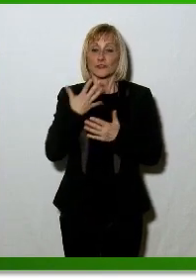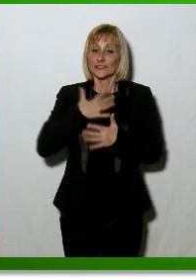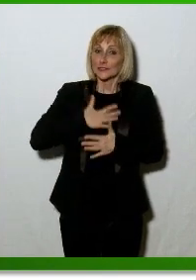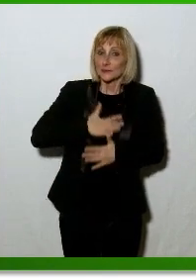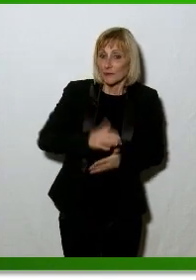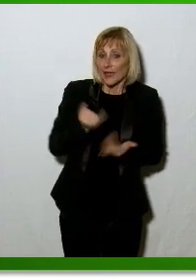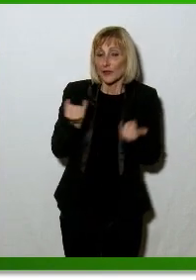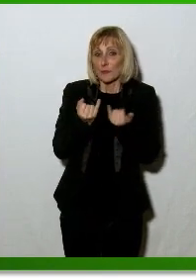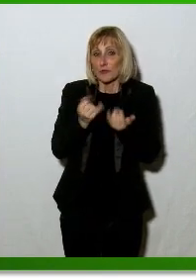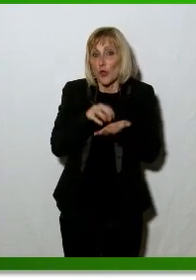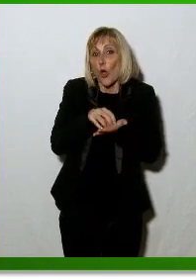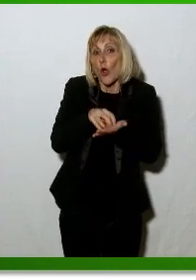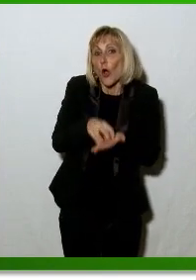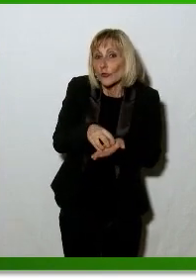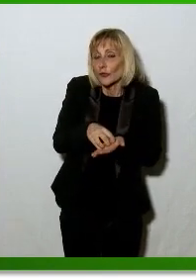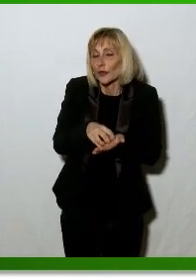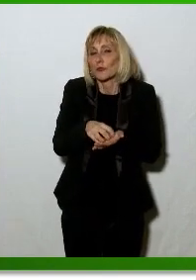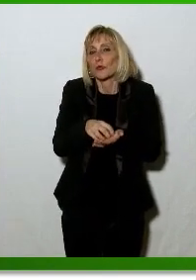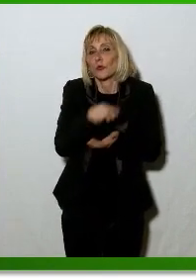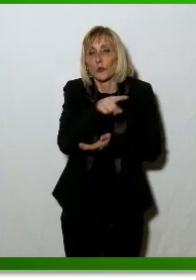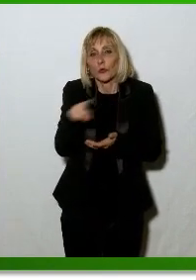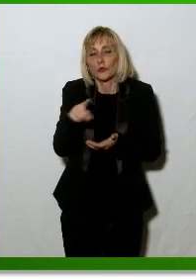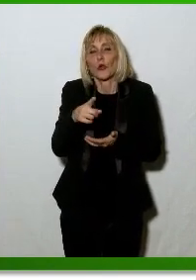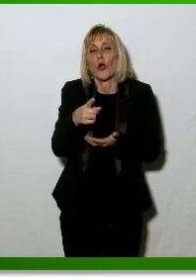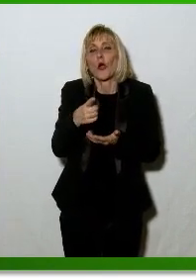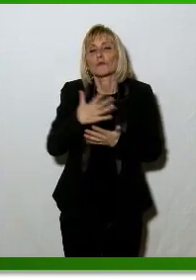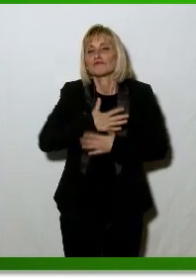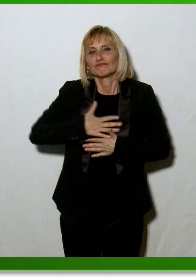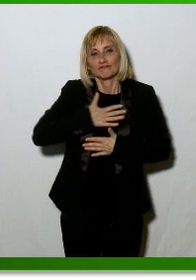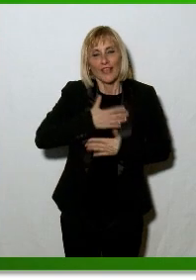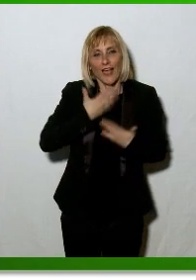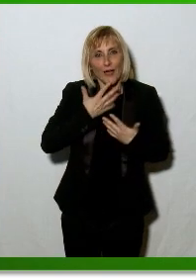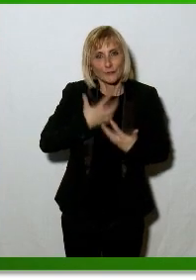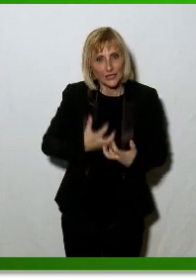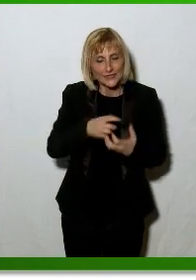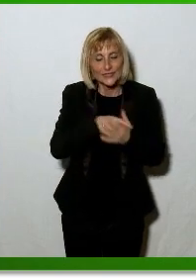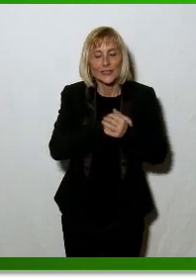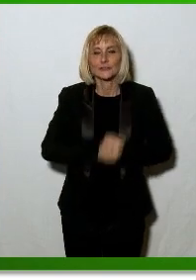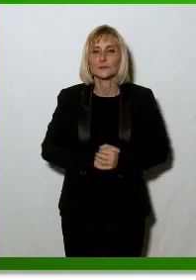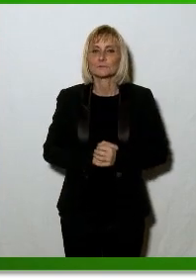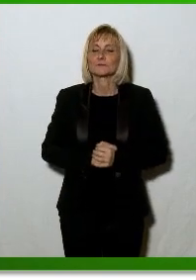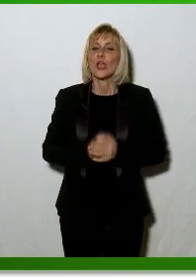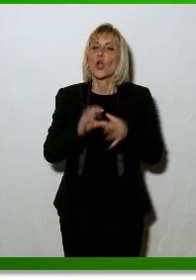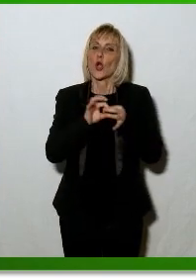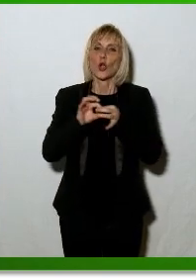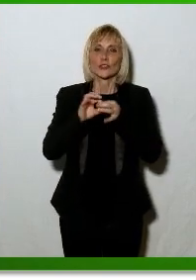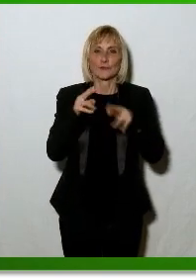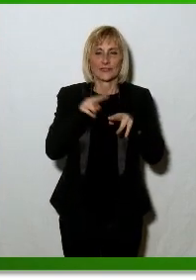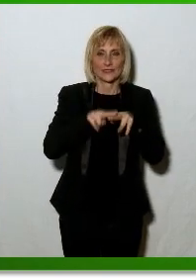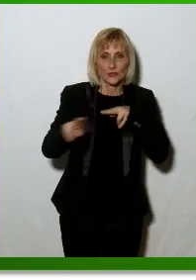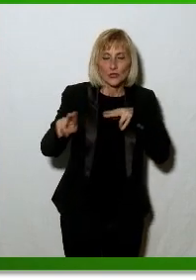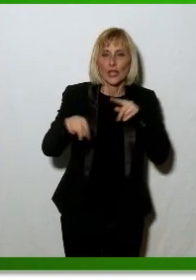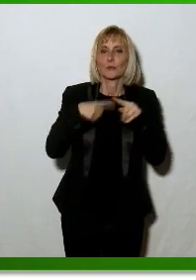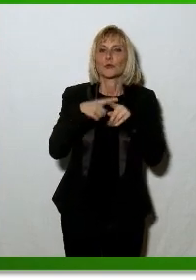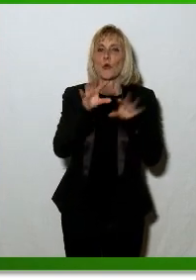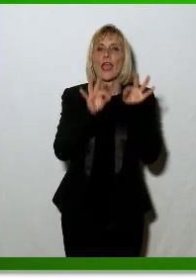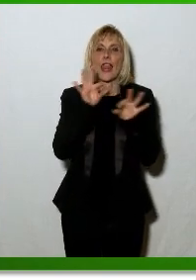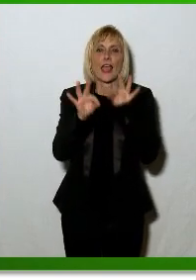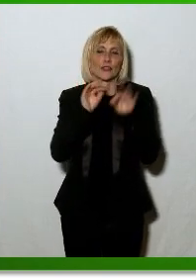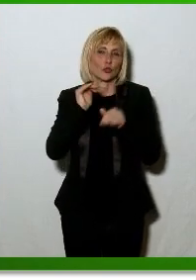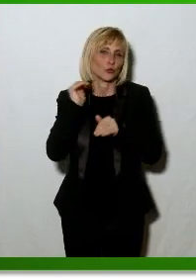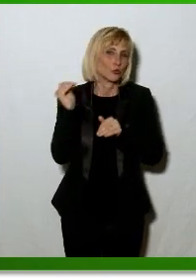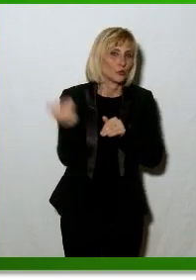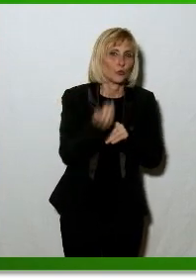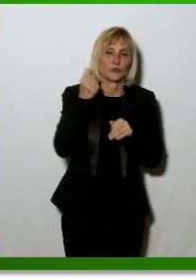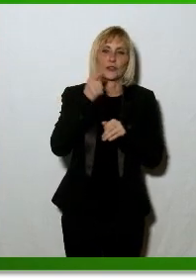possa essere stato apprezzato al servizio dell'associazione del Coordinamento nazionale e di tutti gli eletti dei